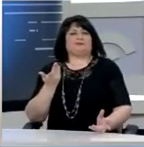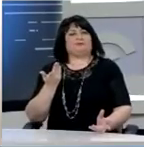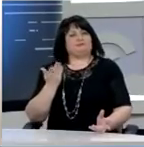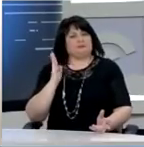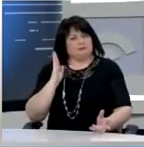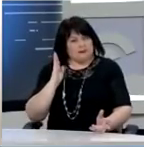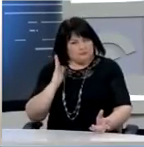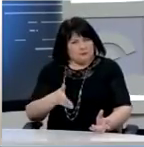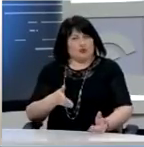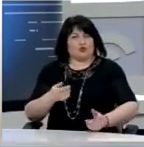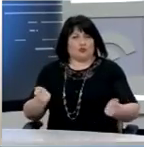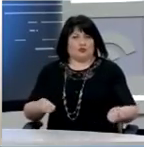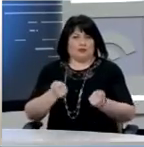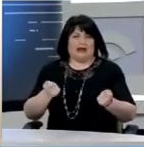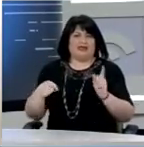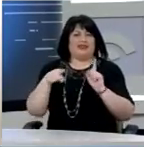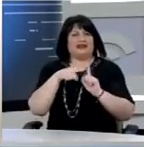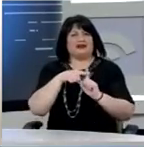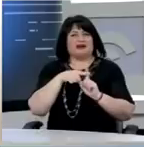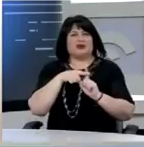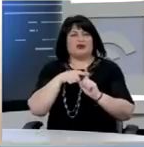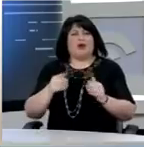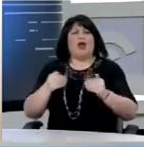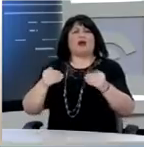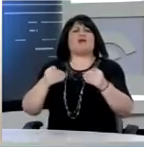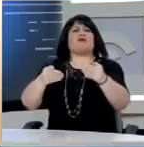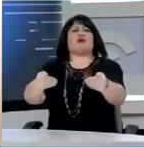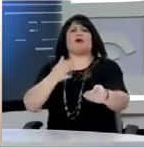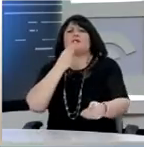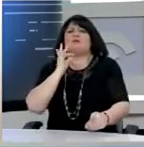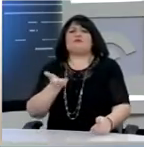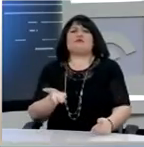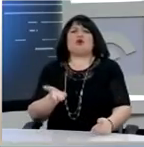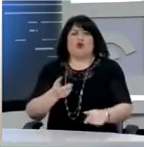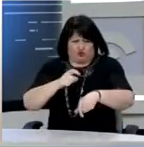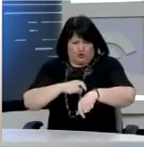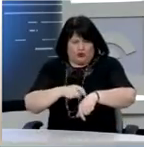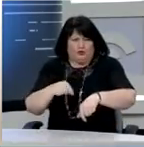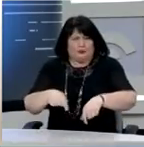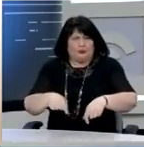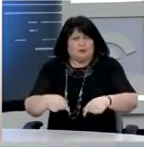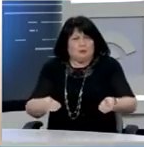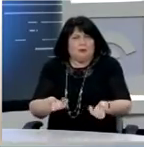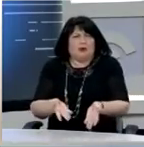Αν μπορούμε να κάνουμε κάτι θετικό, γιατί να το αναβάλουμε για το μέλλον? Αφού μπορούμε να το κάνουμε τώρα.